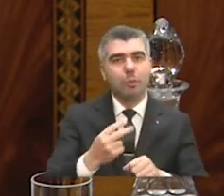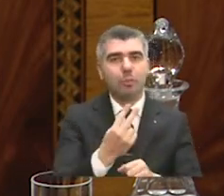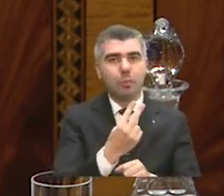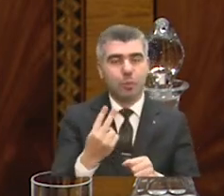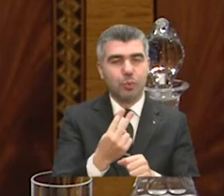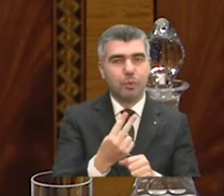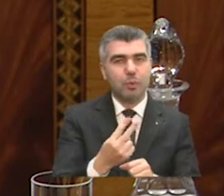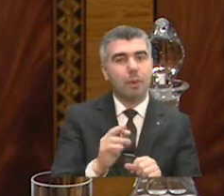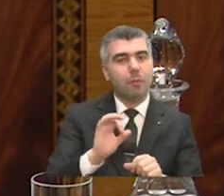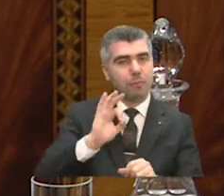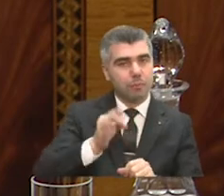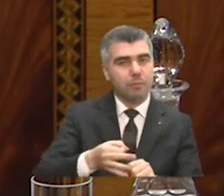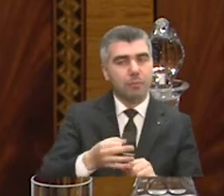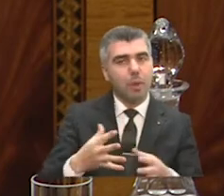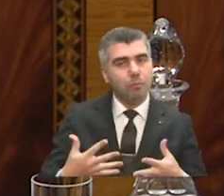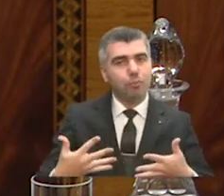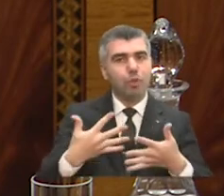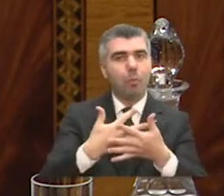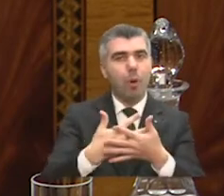dans